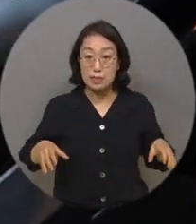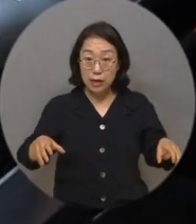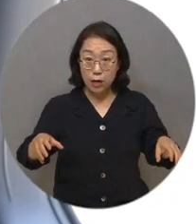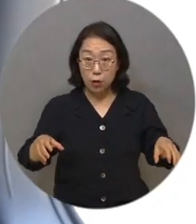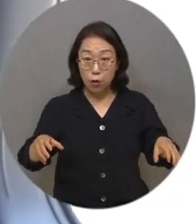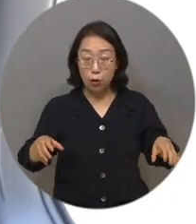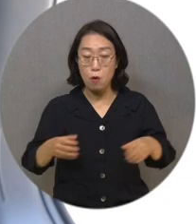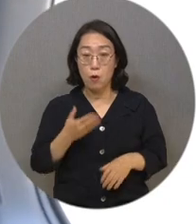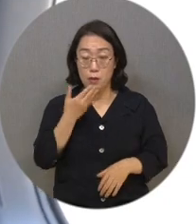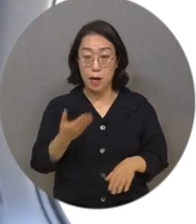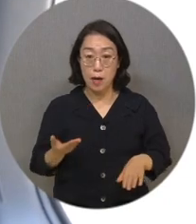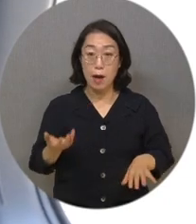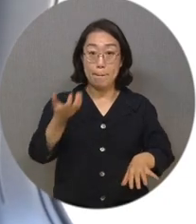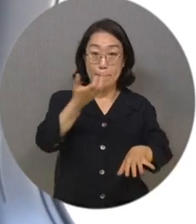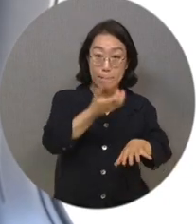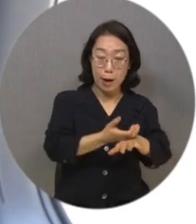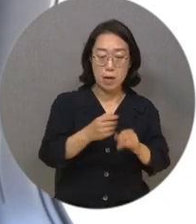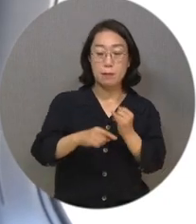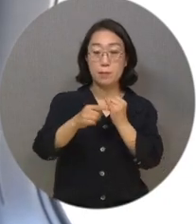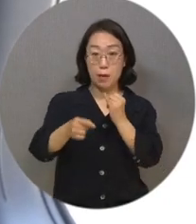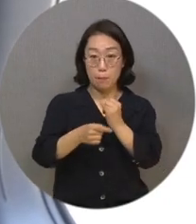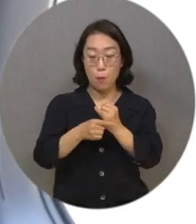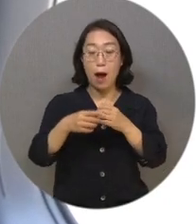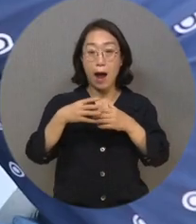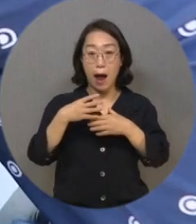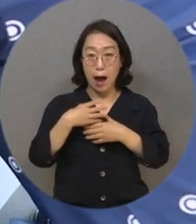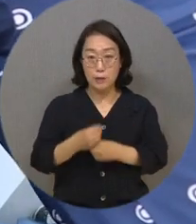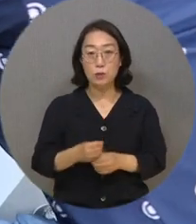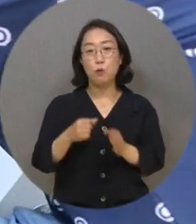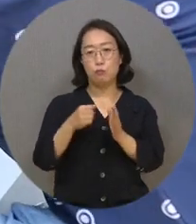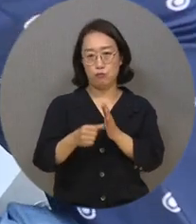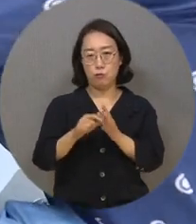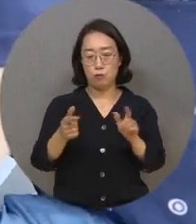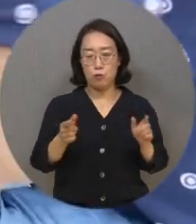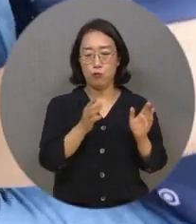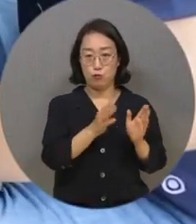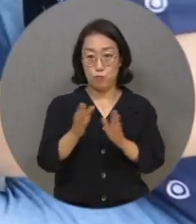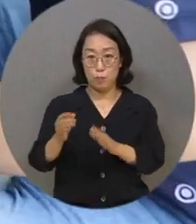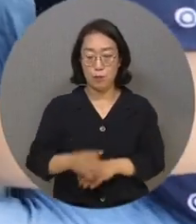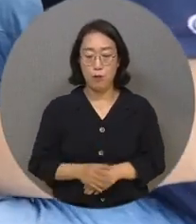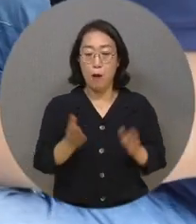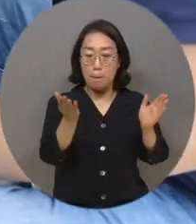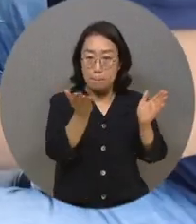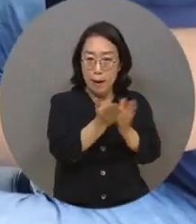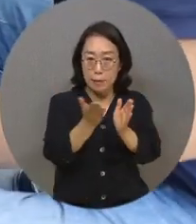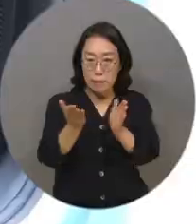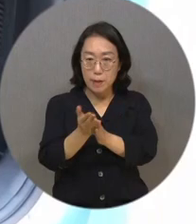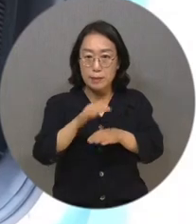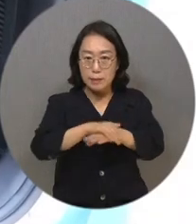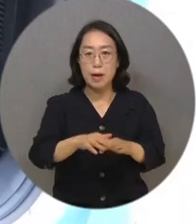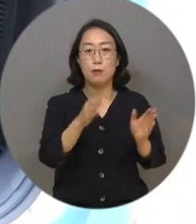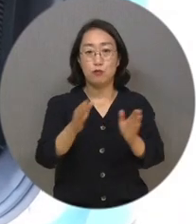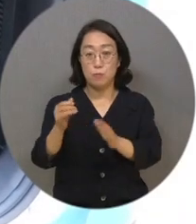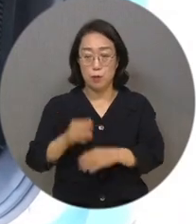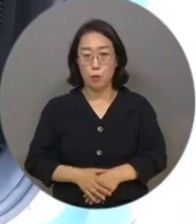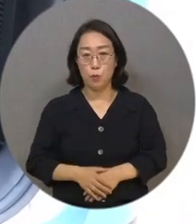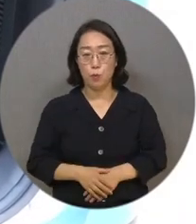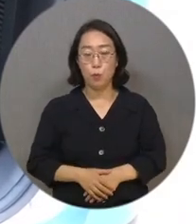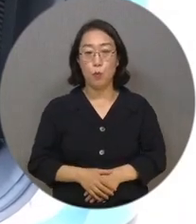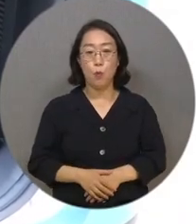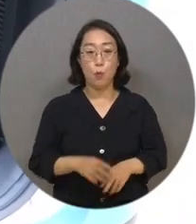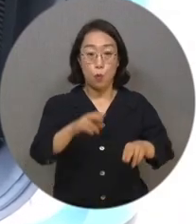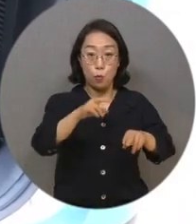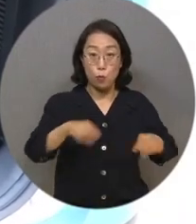리프트, 임산부를 위한 안전용품 비치 등 관광약자별 맞춤 설계가 되어 있으며 휠체어석